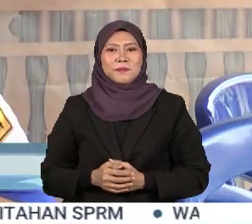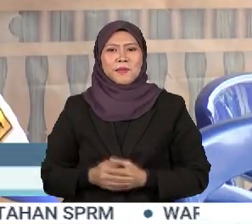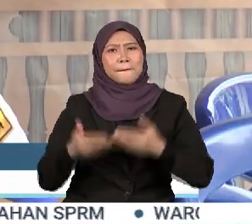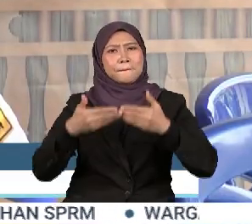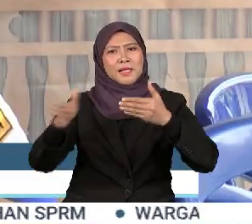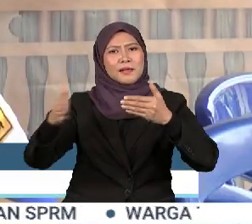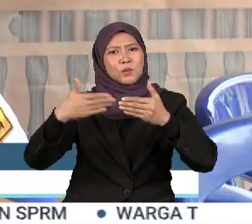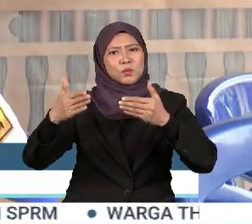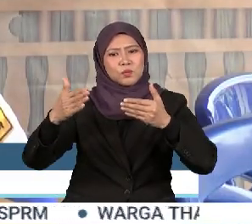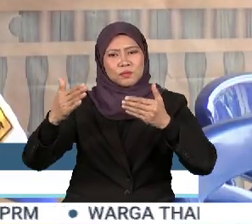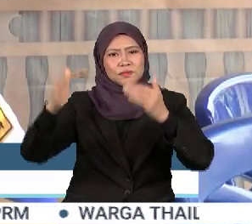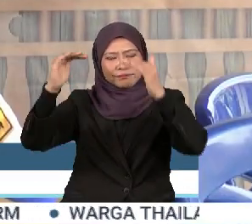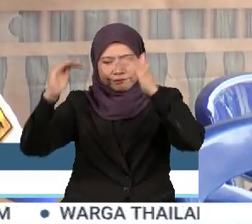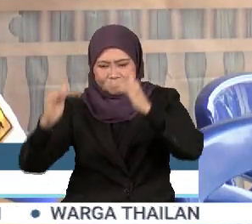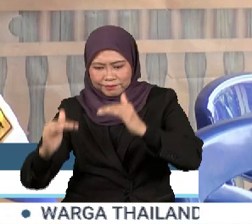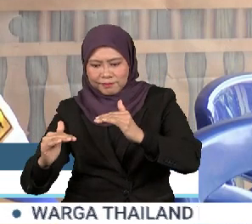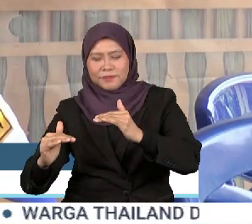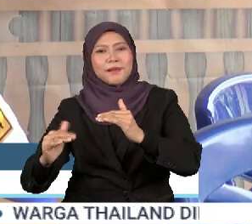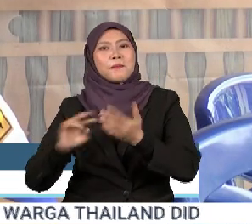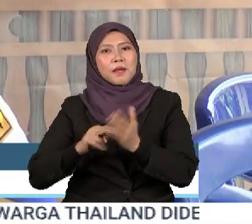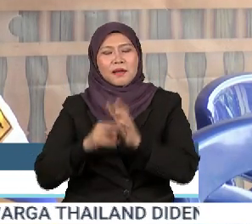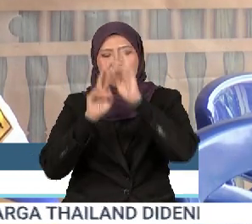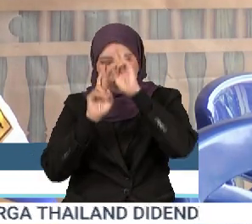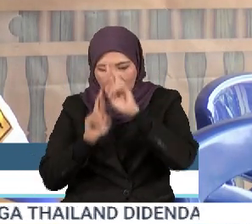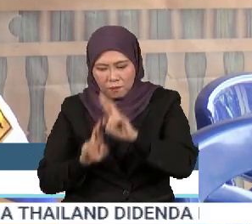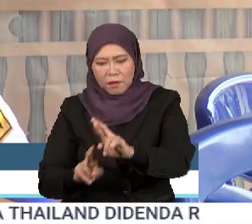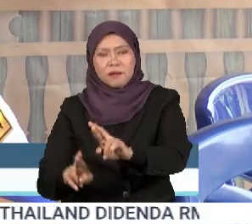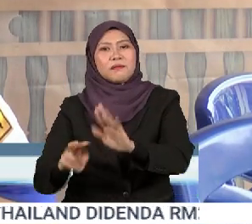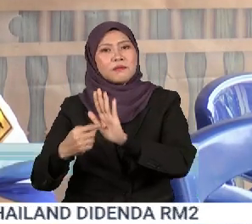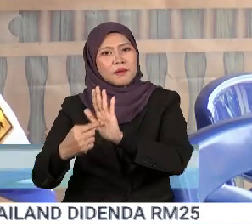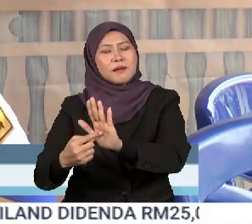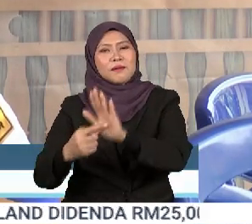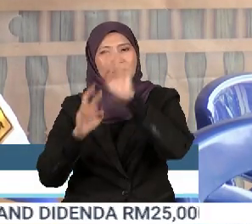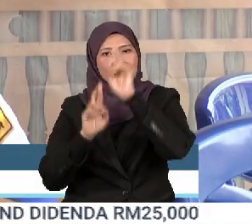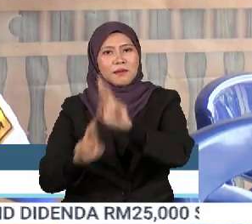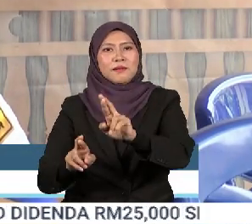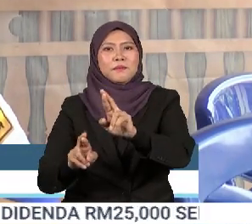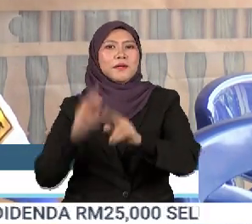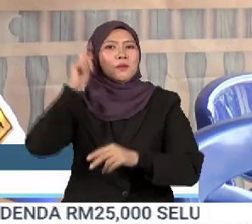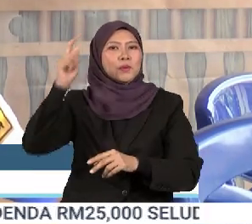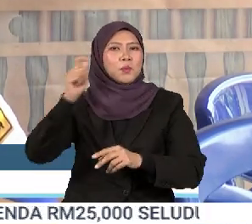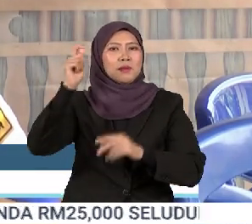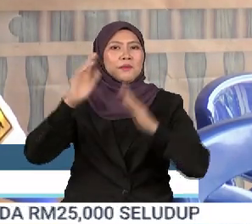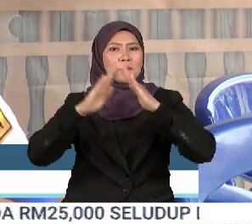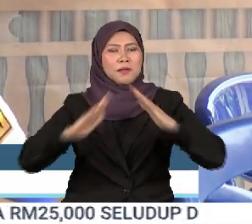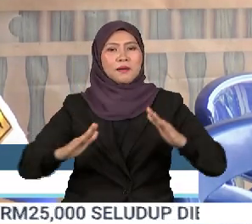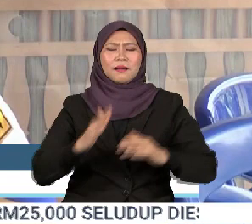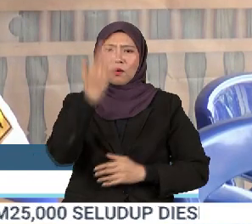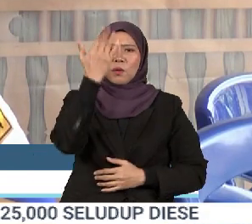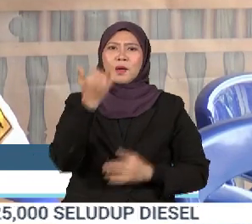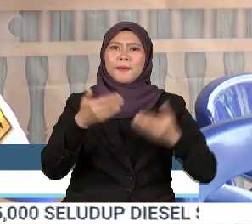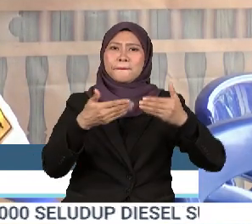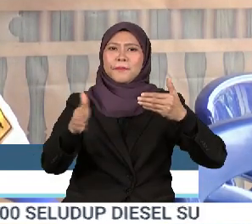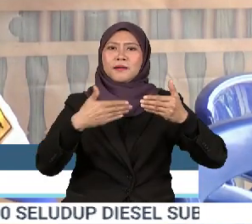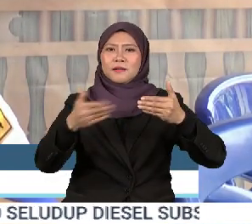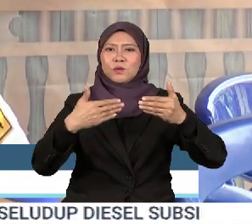tu rendah? Itu menunjukkan tanda hormat, tanda hormat mereka kepada tuan rumah. Dan kenapa pula pintu-pintu